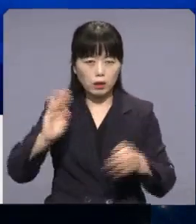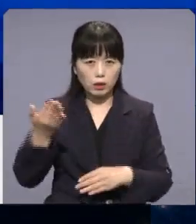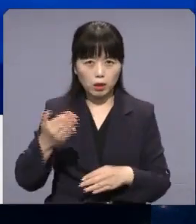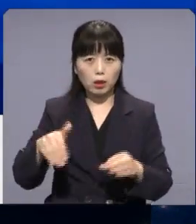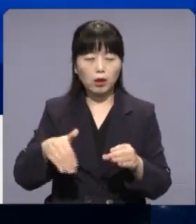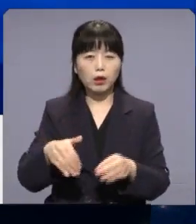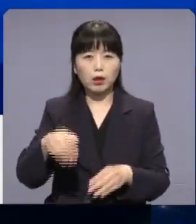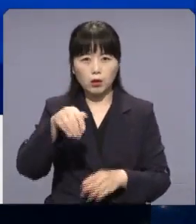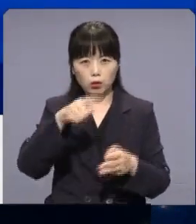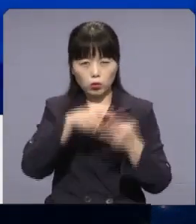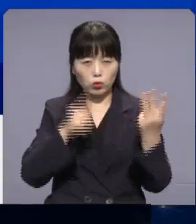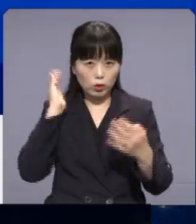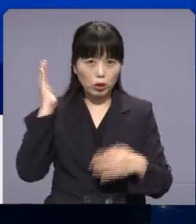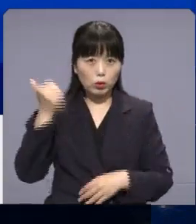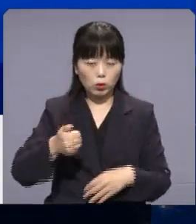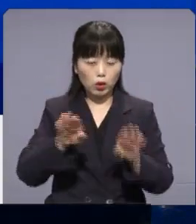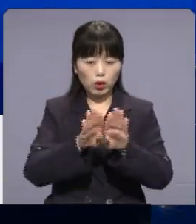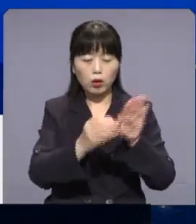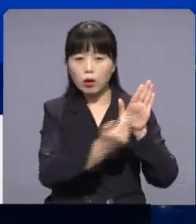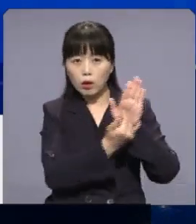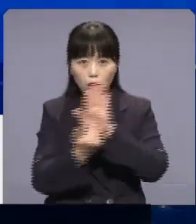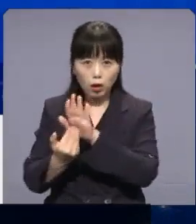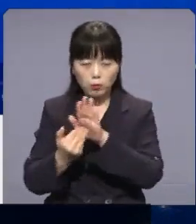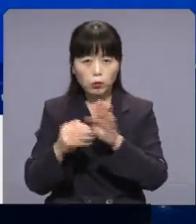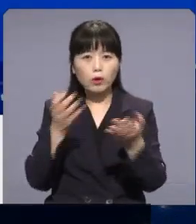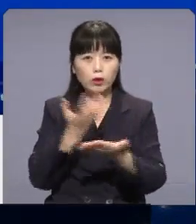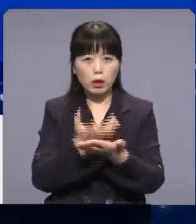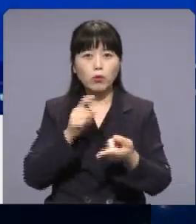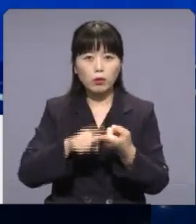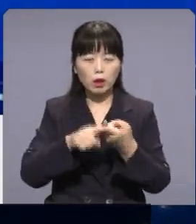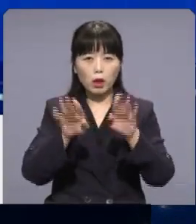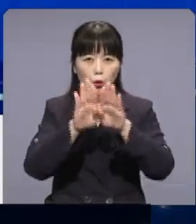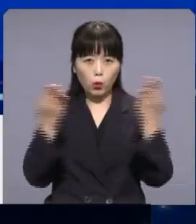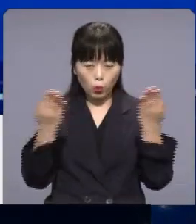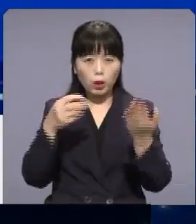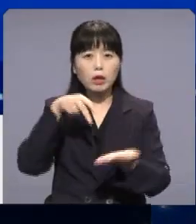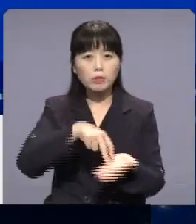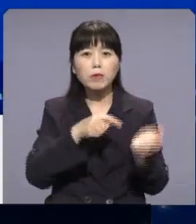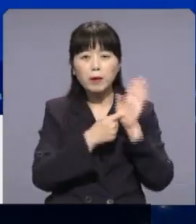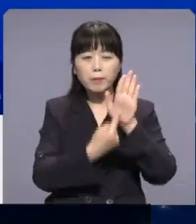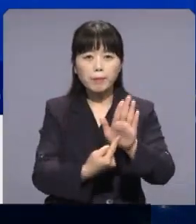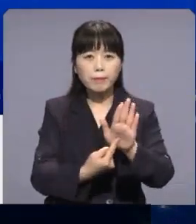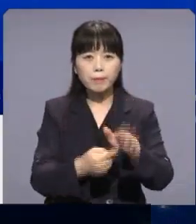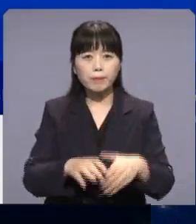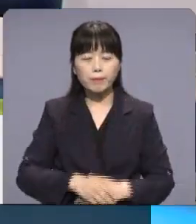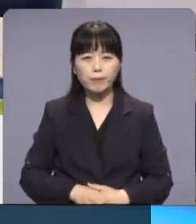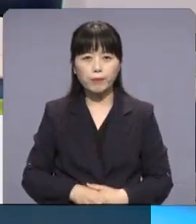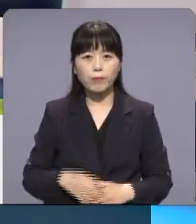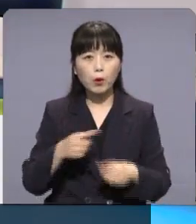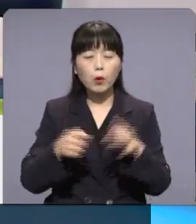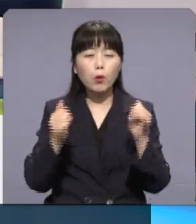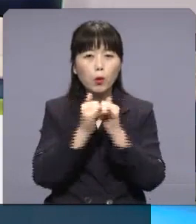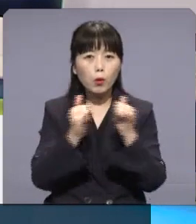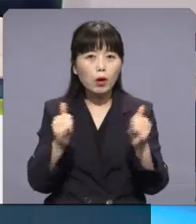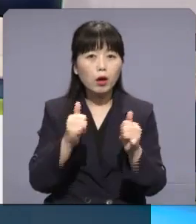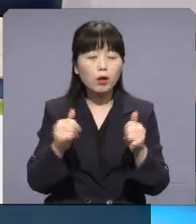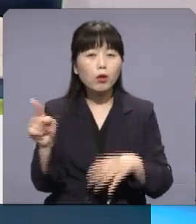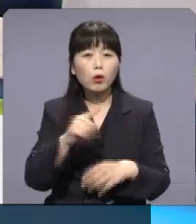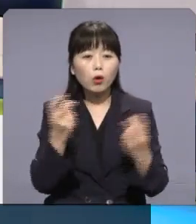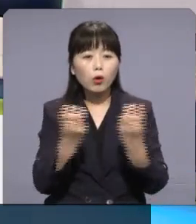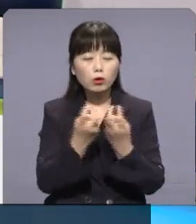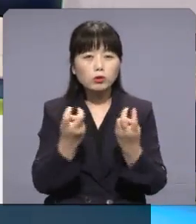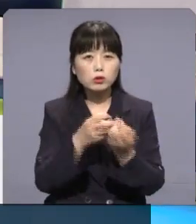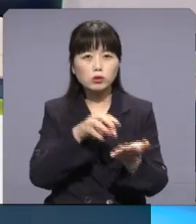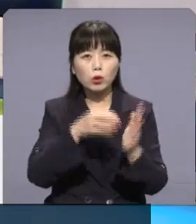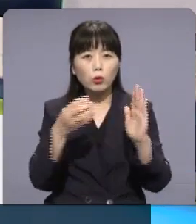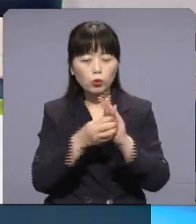직접 전임 정부가 공개 거부한 자료에 대해서 공개할 수 있다는 입장도 밝혔는데요. 자, 김성환 평론가님, 과연 이게 어느 정도까지